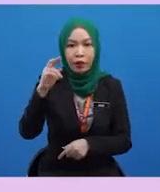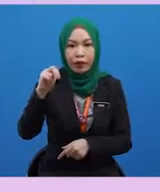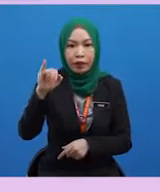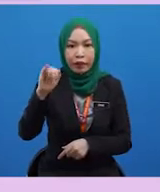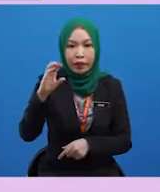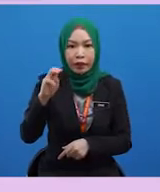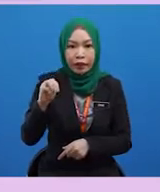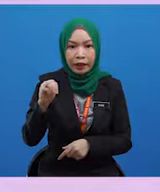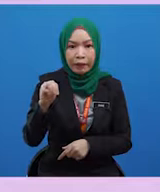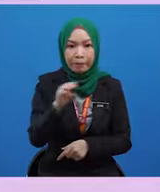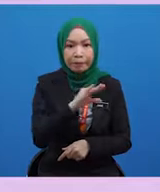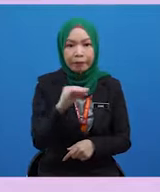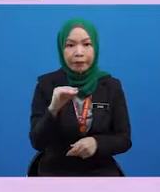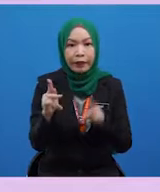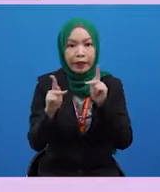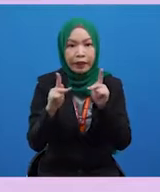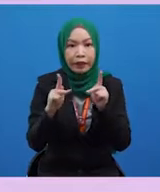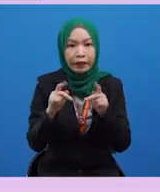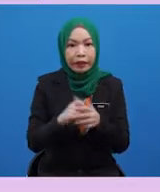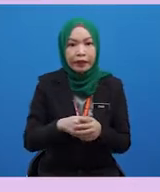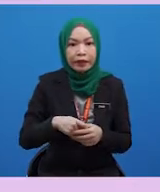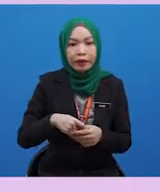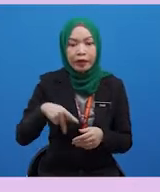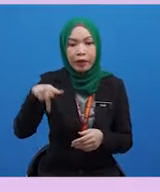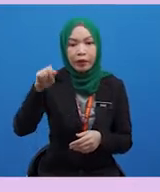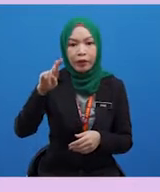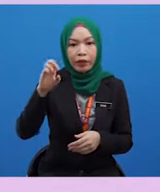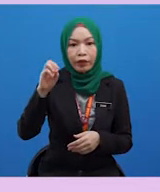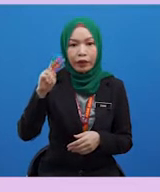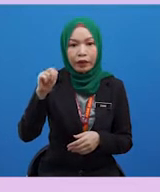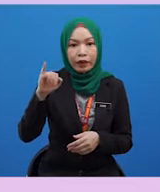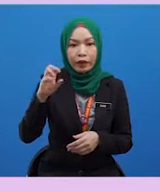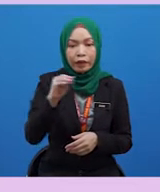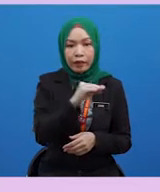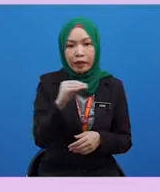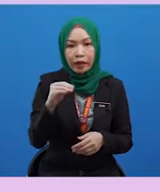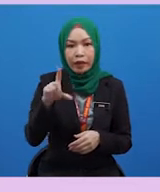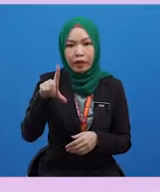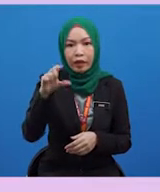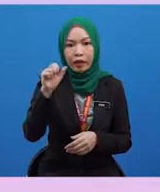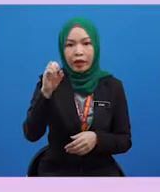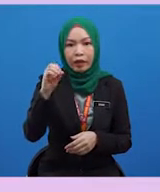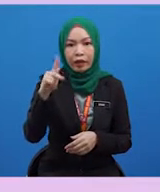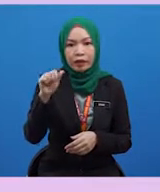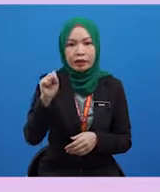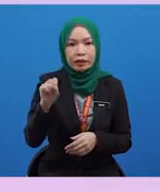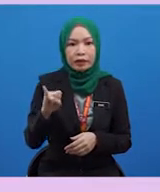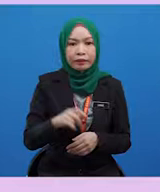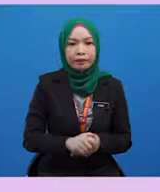dan pengulangan kata berkolokasi. Perhatikan contoh-contoh yang cikgu sediakan ini.